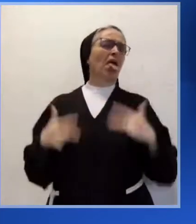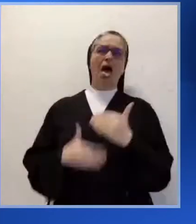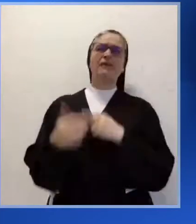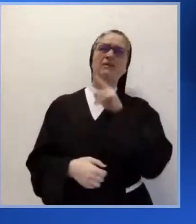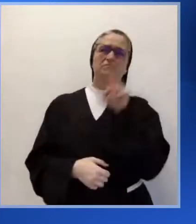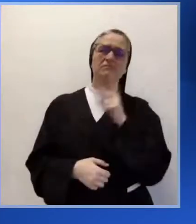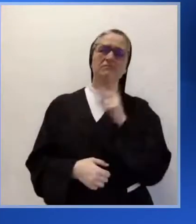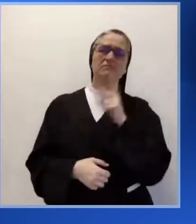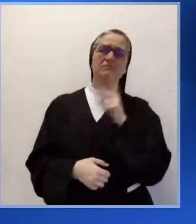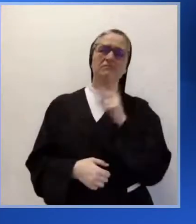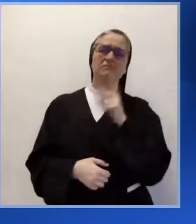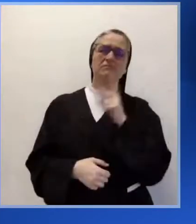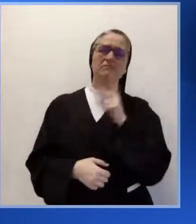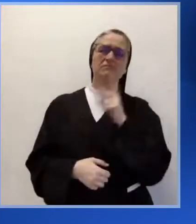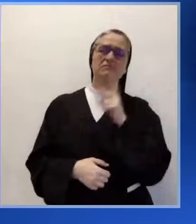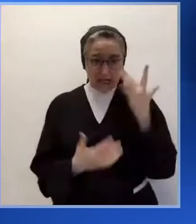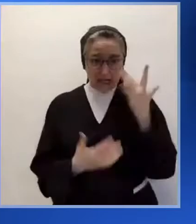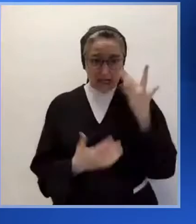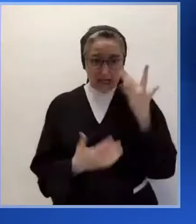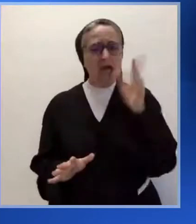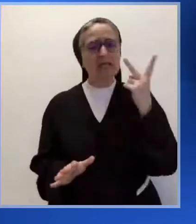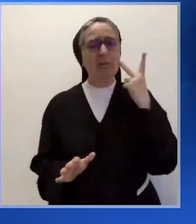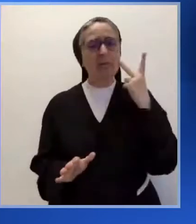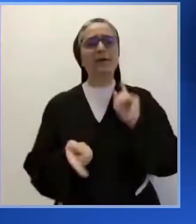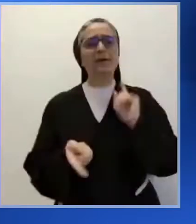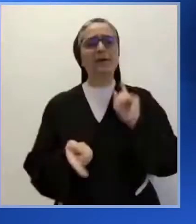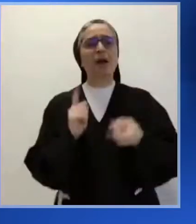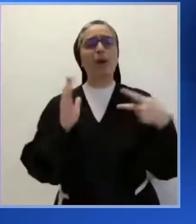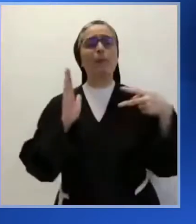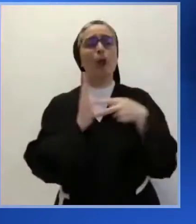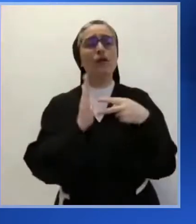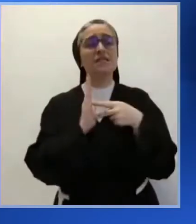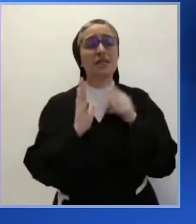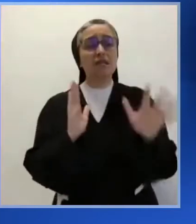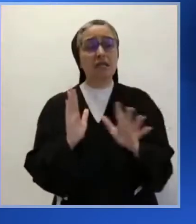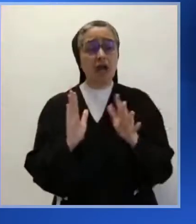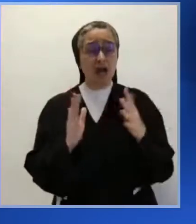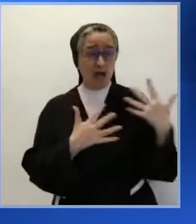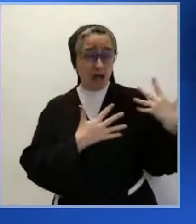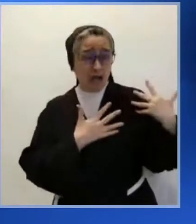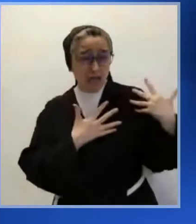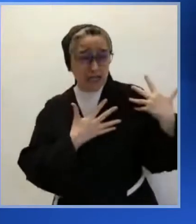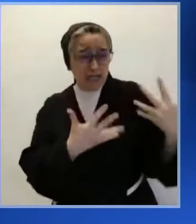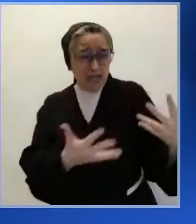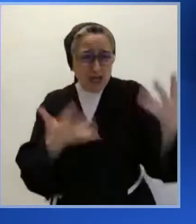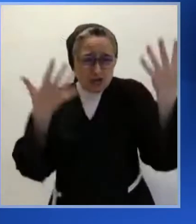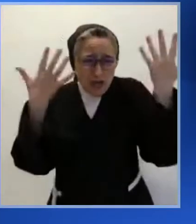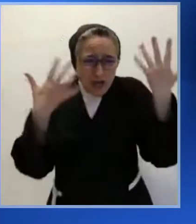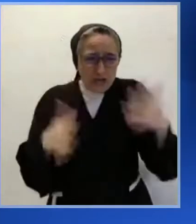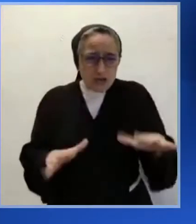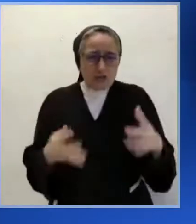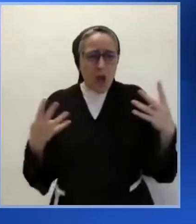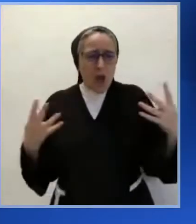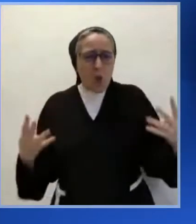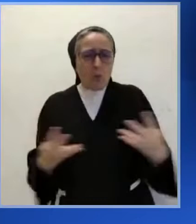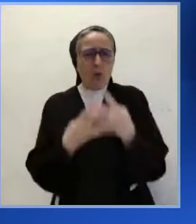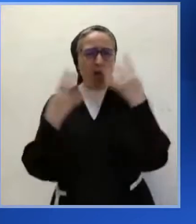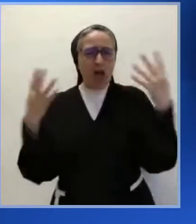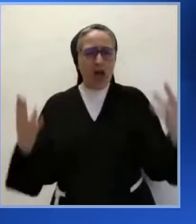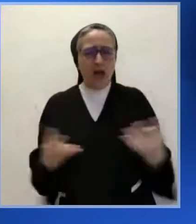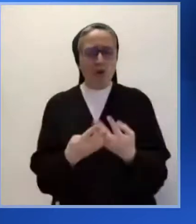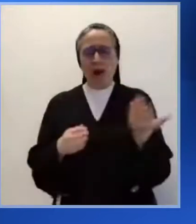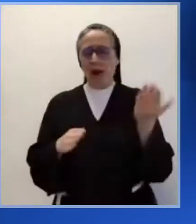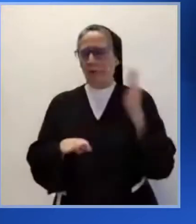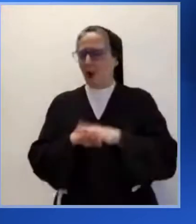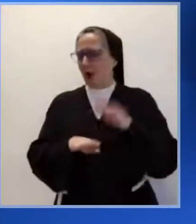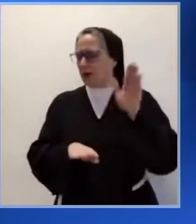Pensiamo al popolo siriano, che vive da oltre un decennio una guerra che ha provocato molte vittime e